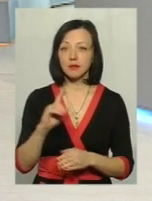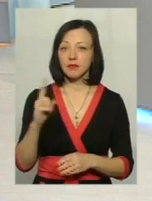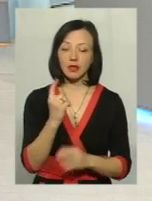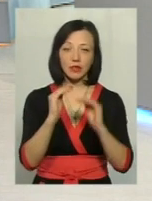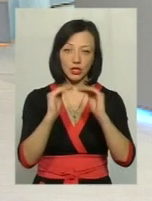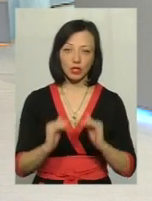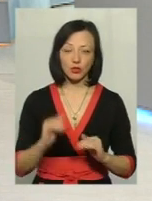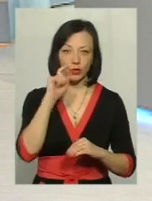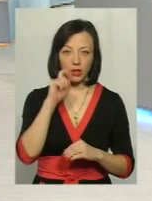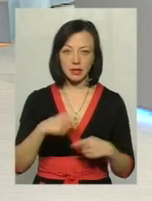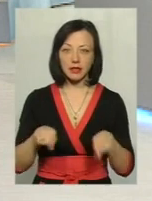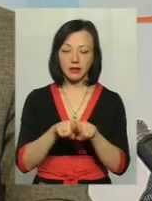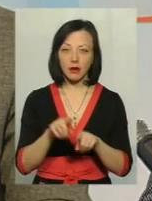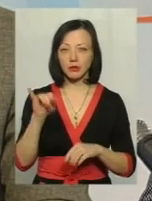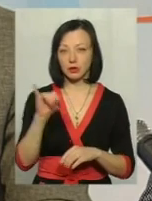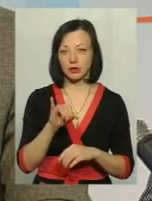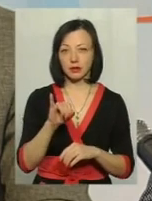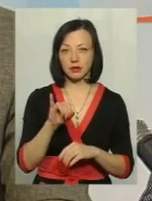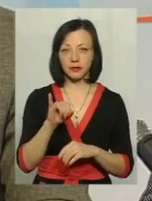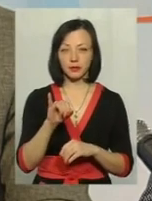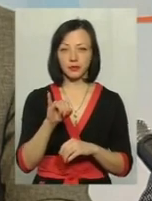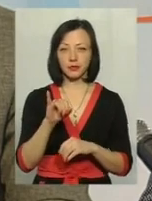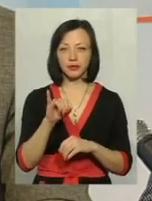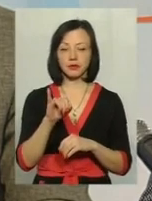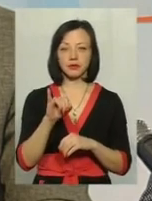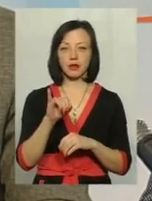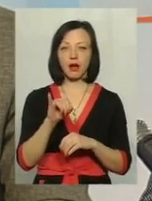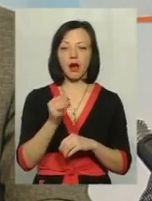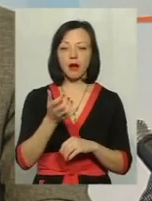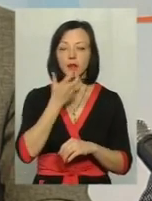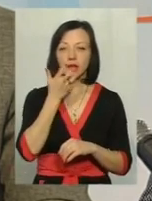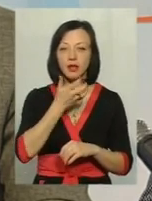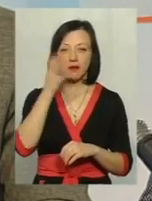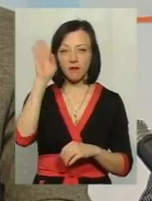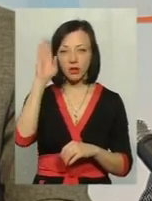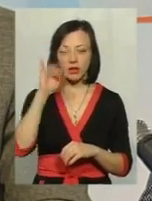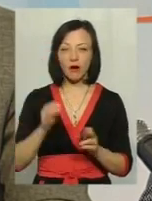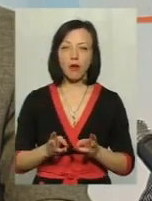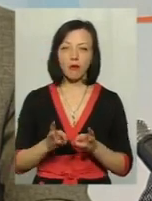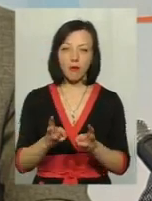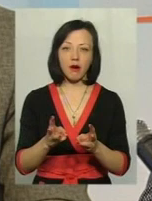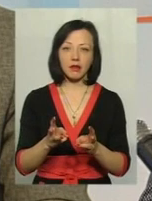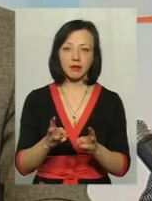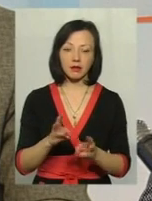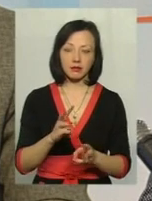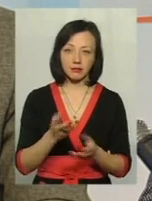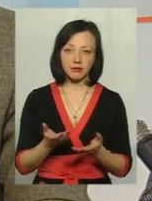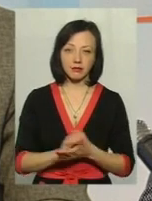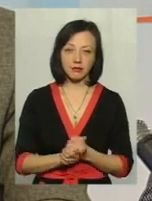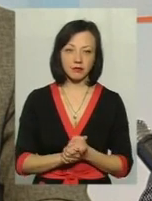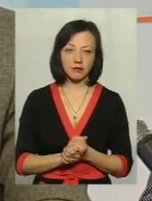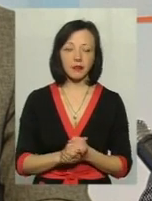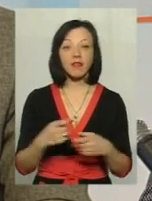найнижчих в Україні, так само як і на підігрів води і опалення теплокомуненерго. В